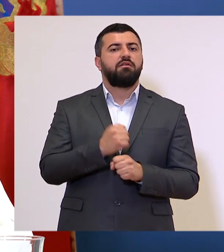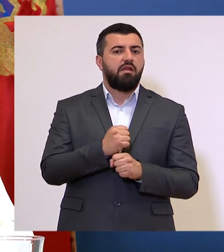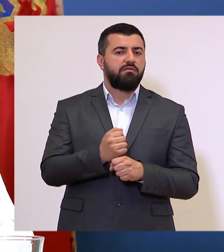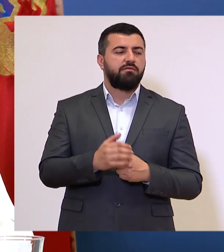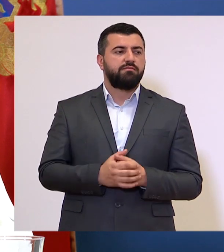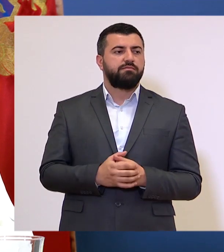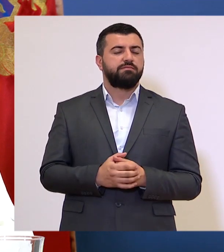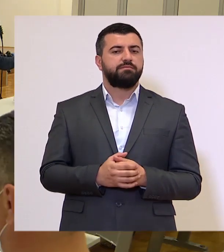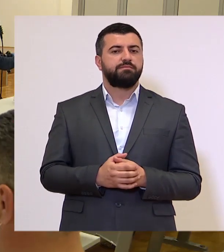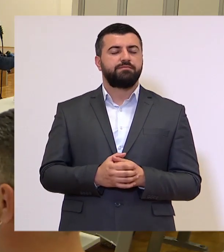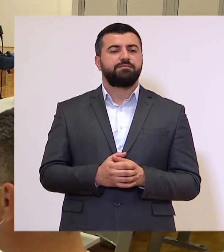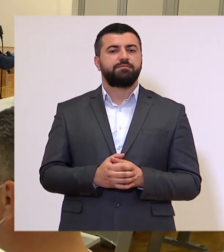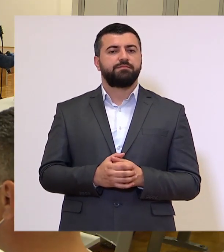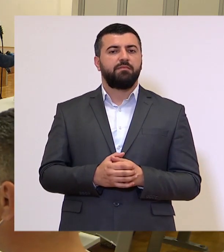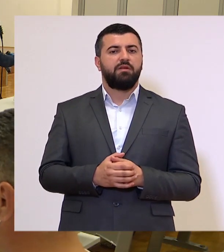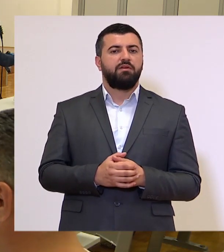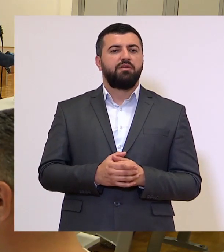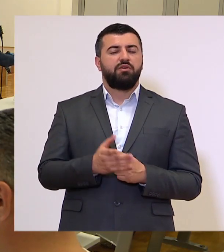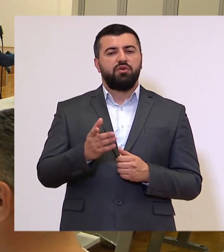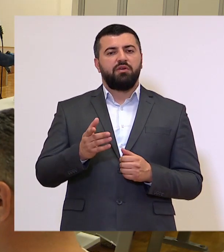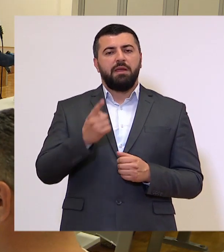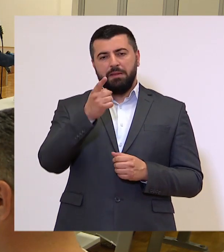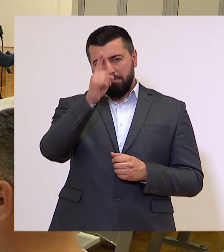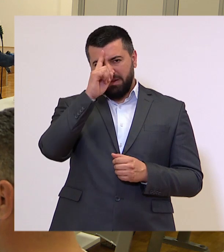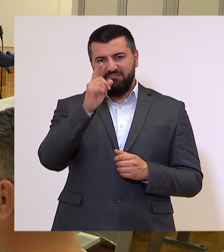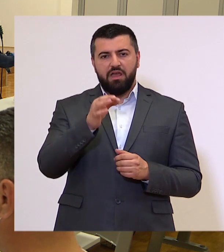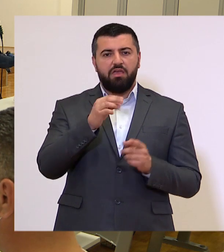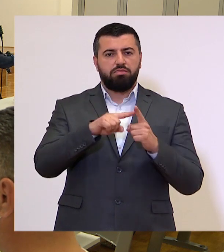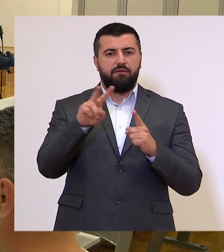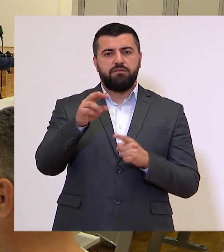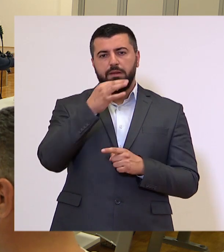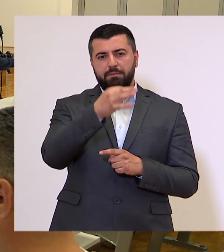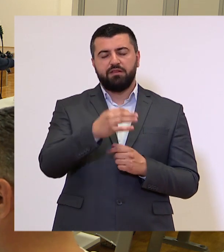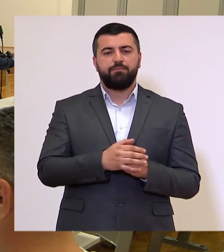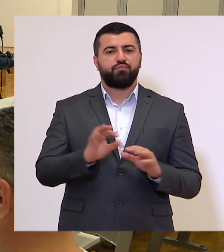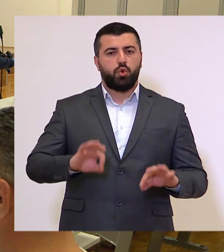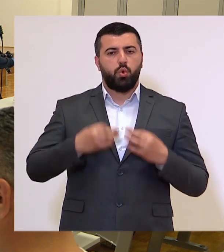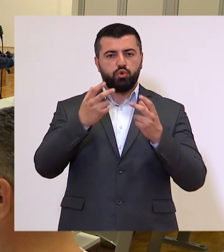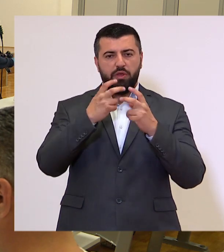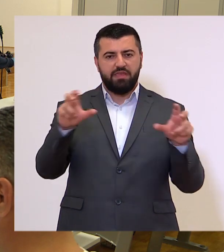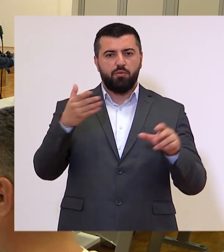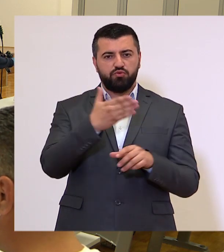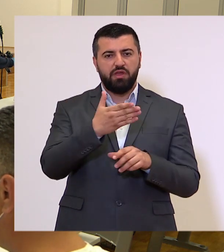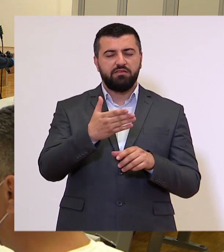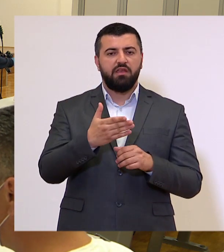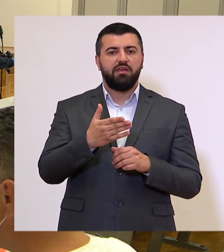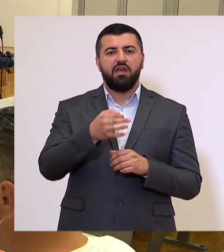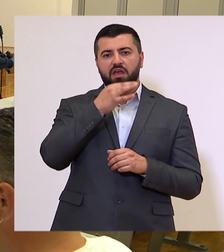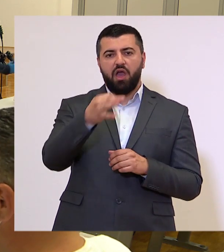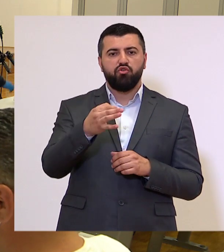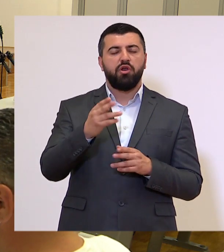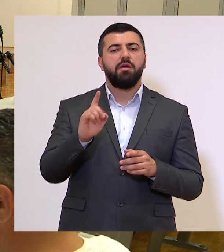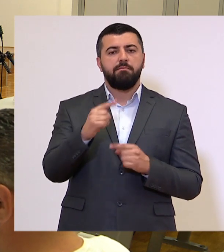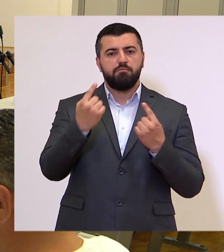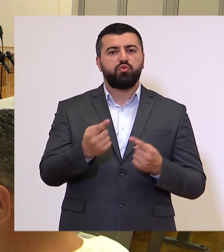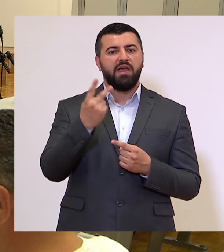tokom. Hvala, Gordana Đuračić, Prva televizija. U jutrošnjem saopštenju Instituta za javno zdravlje saopšteno je da